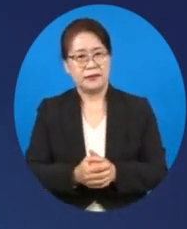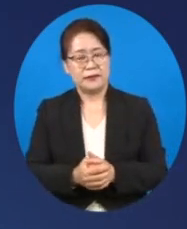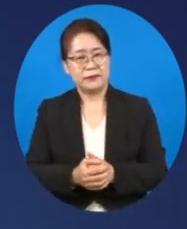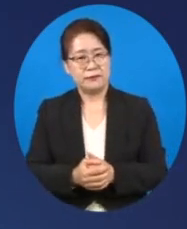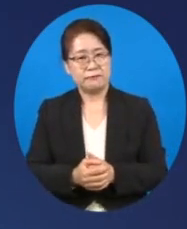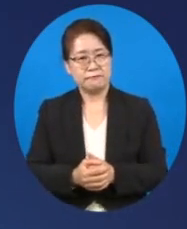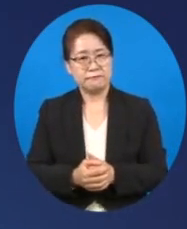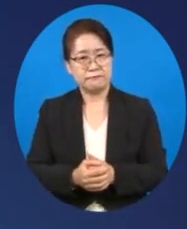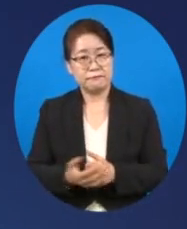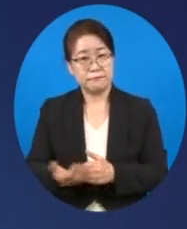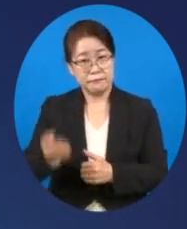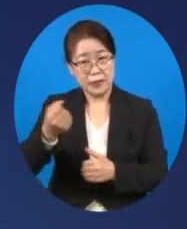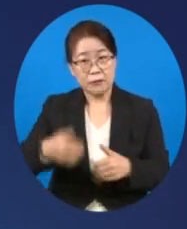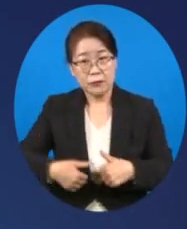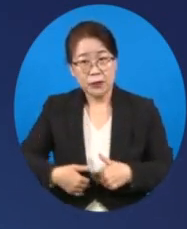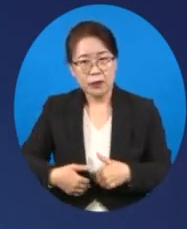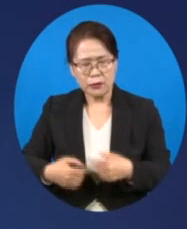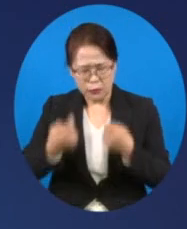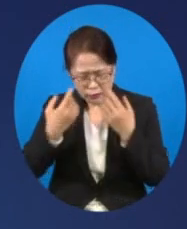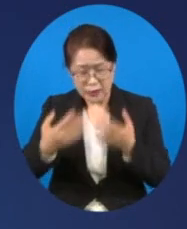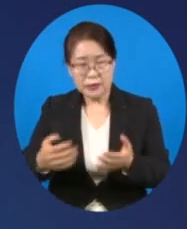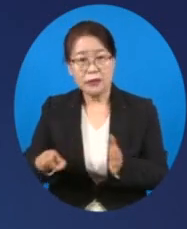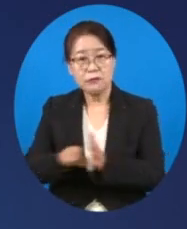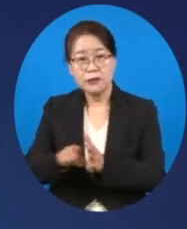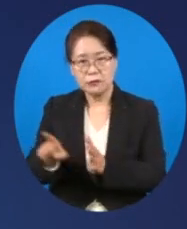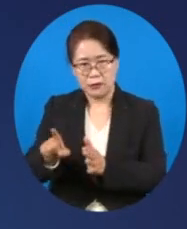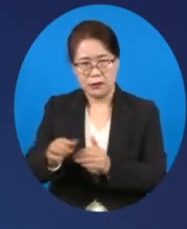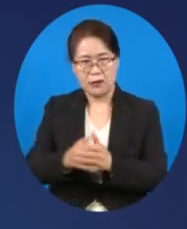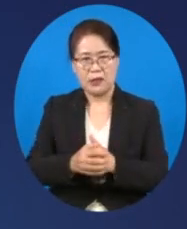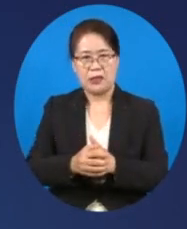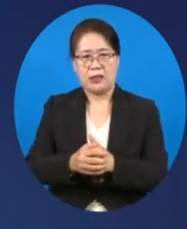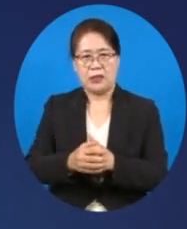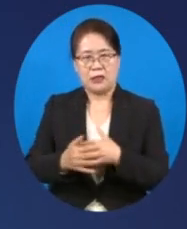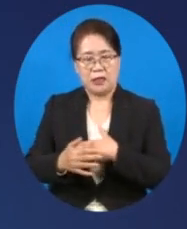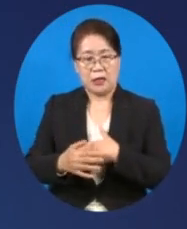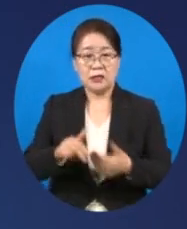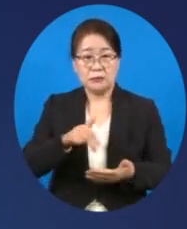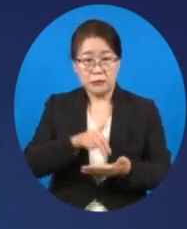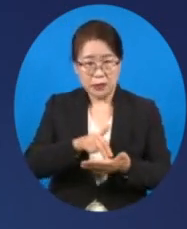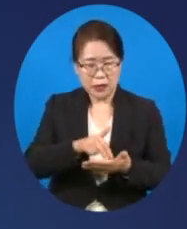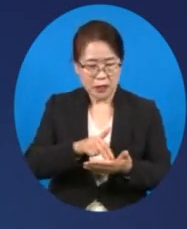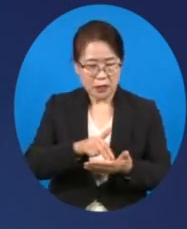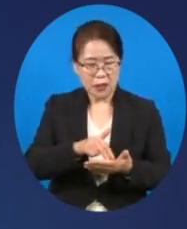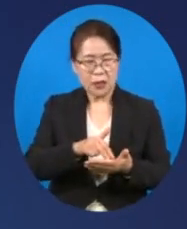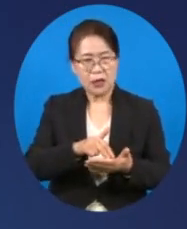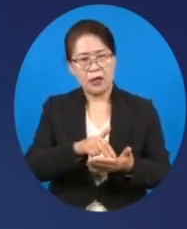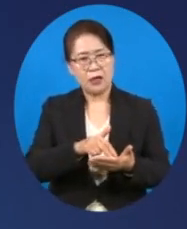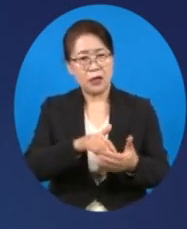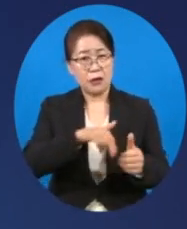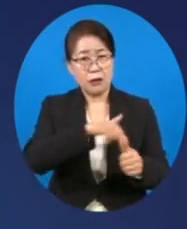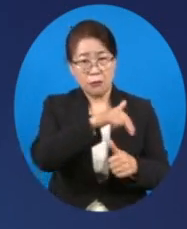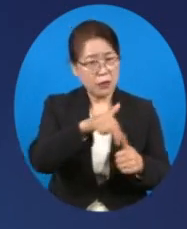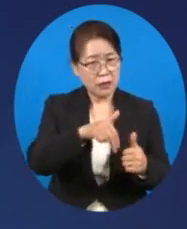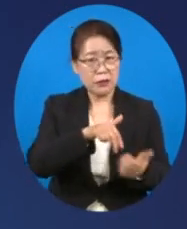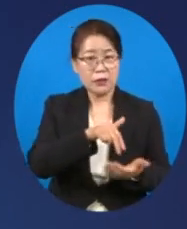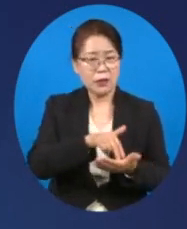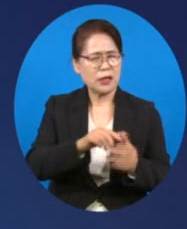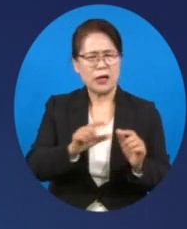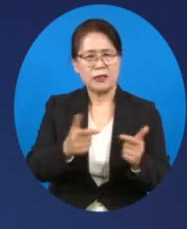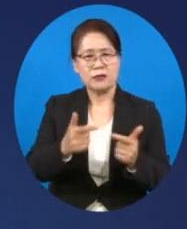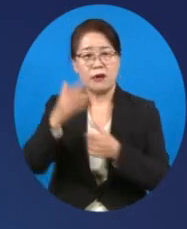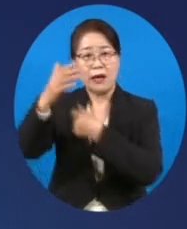갖는 확신은 내 자신의 근거한 것도 아니고 내가 처해 있는 상황과 환경에 근거한 것도 아니고